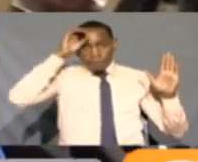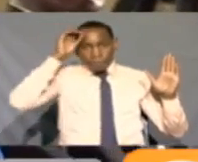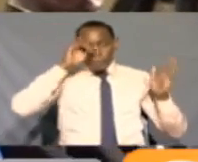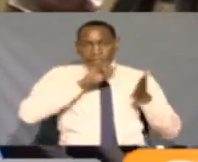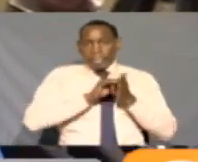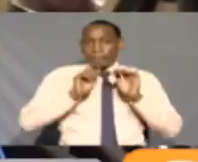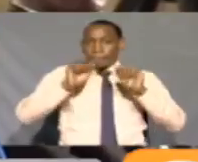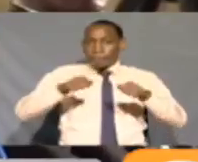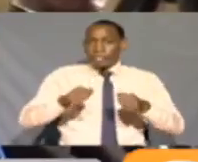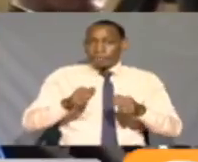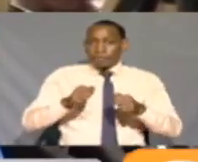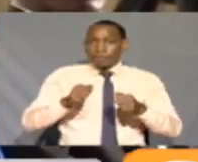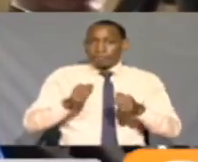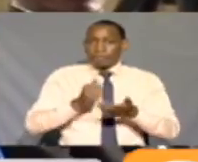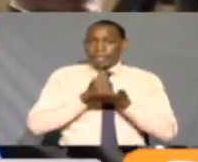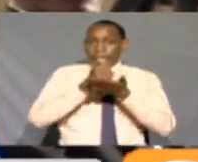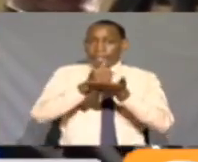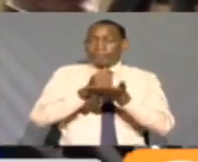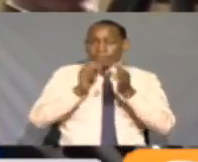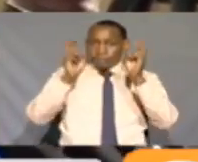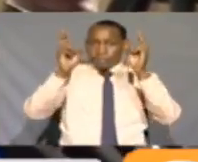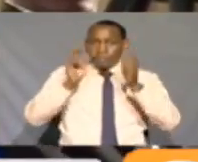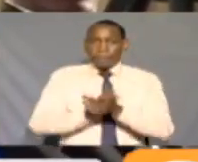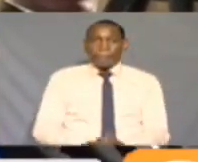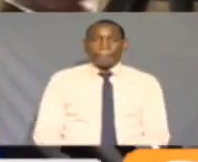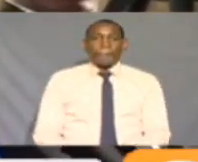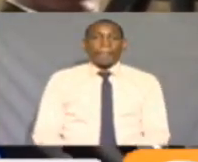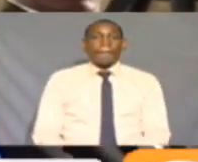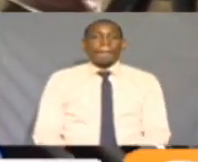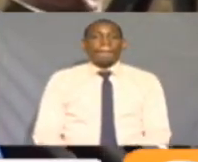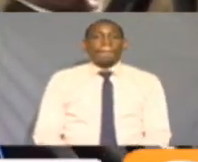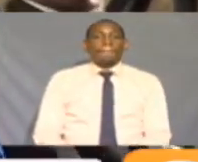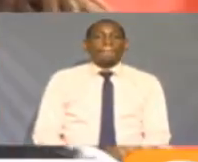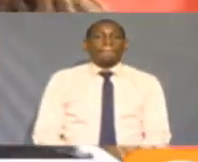huenda labda anaweza kusaidia katika hili janga.